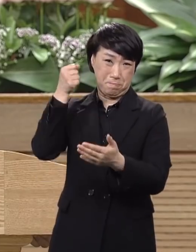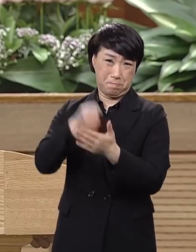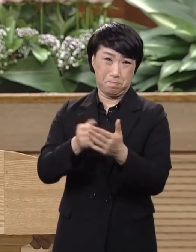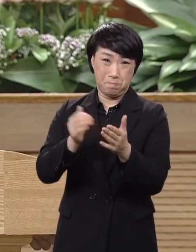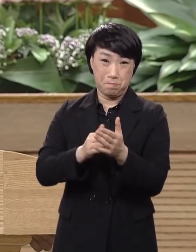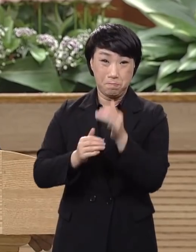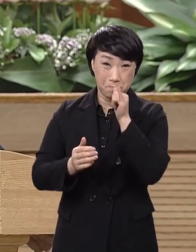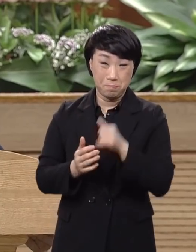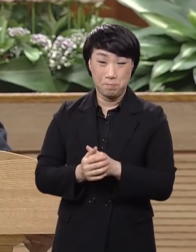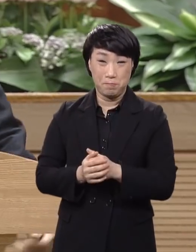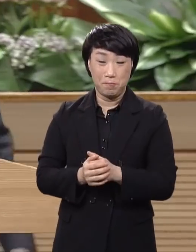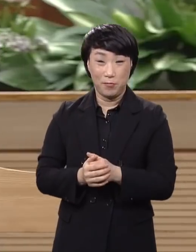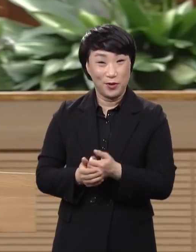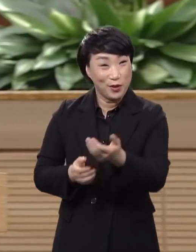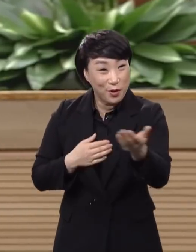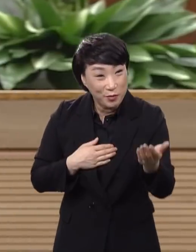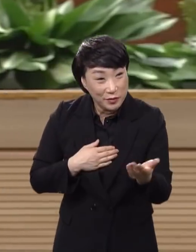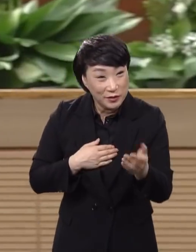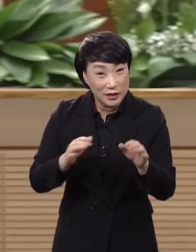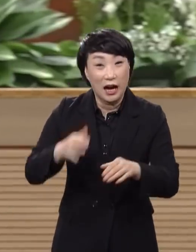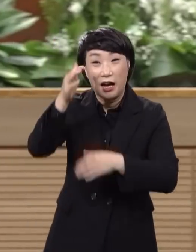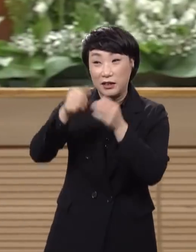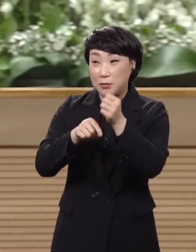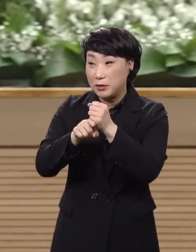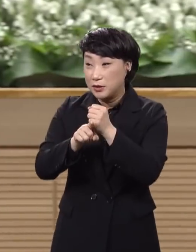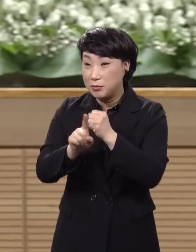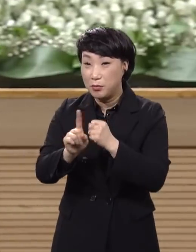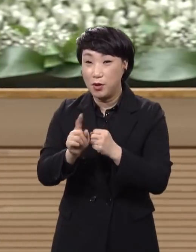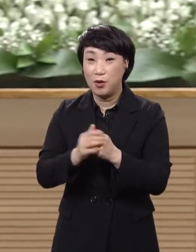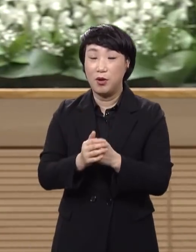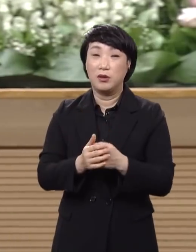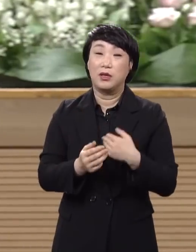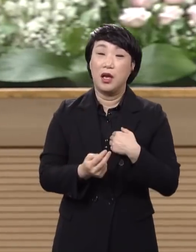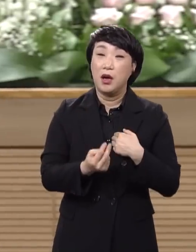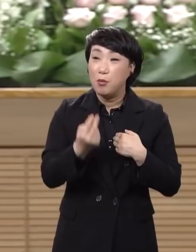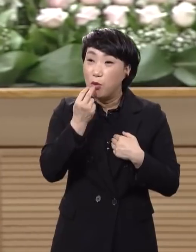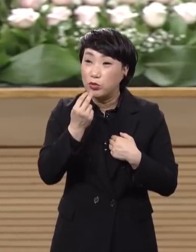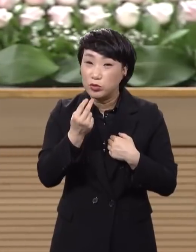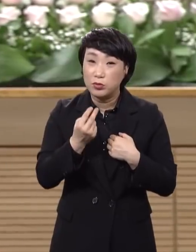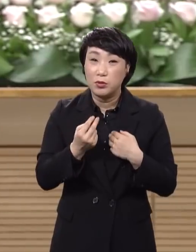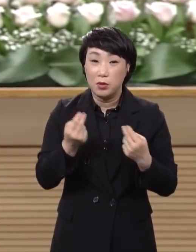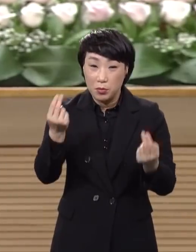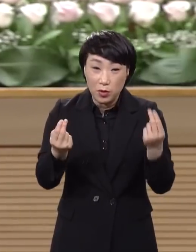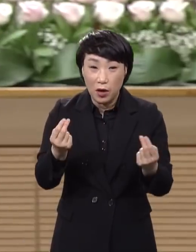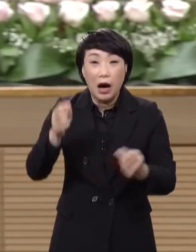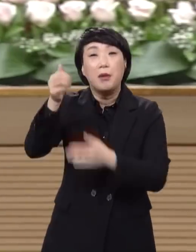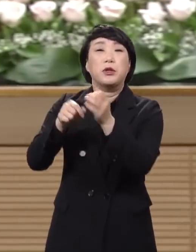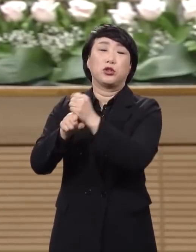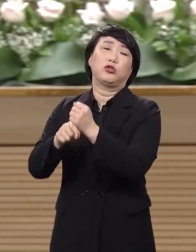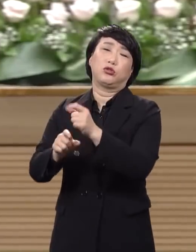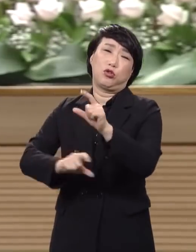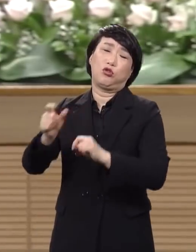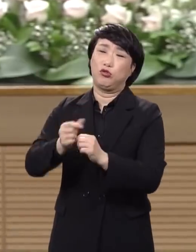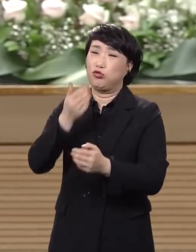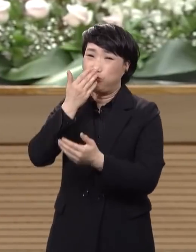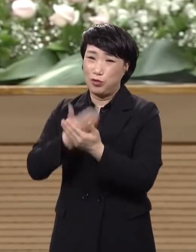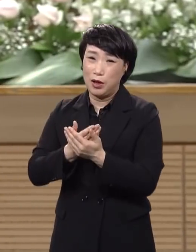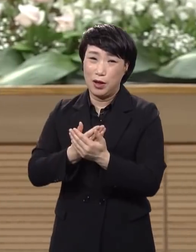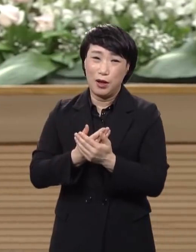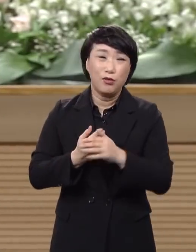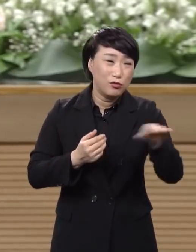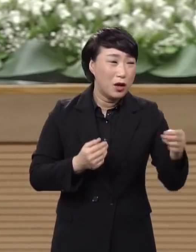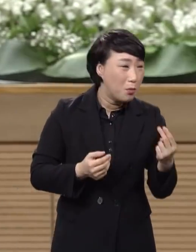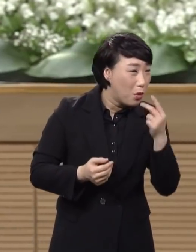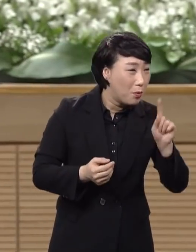했습니다. 여러분, 하나님의 뜻이 목숨보다 크기에, 우리 목숨은